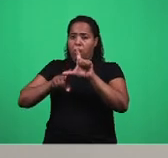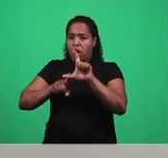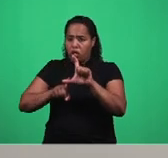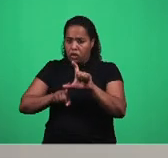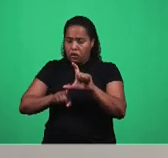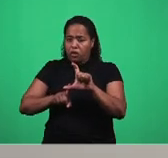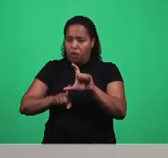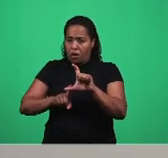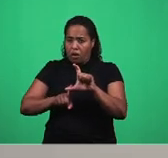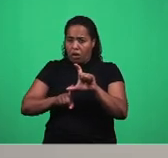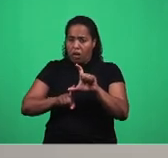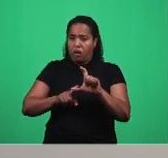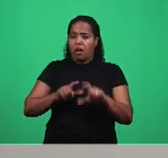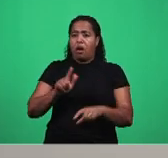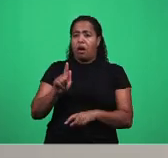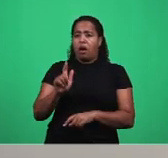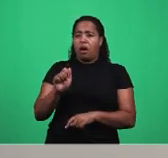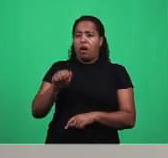du Kenya, de